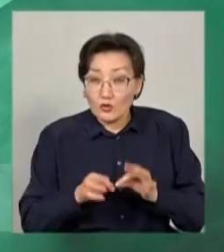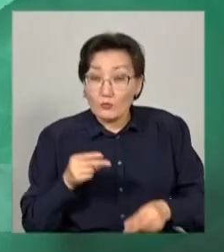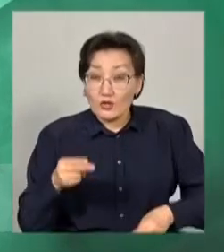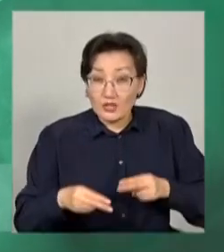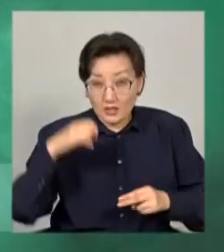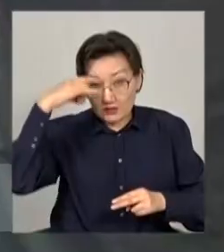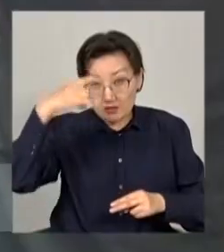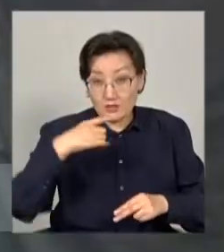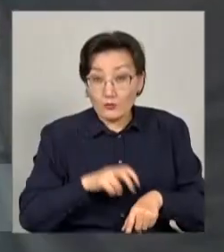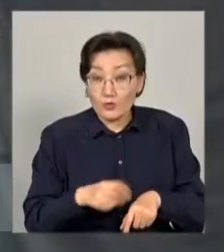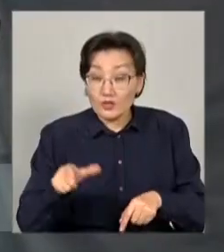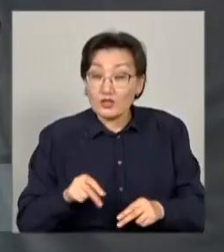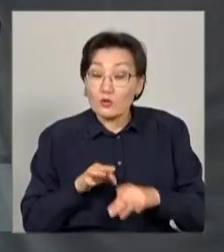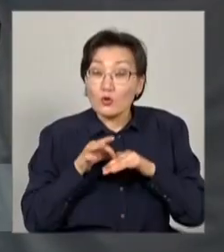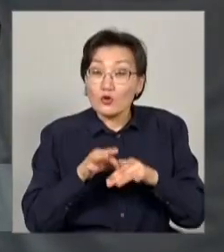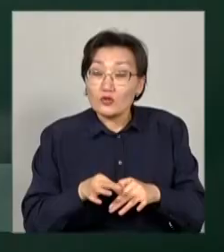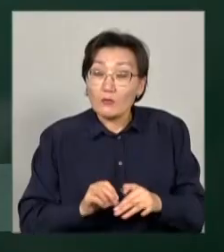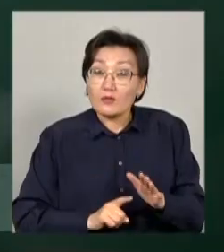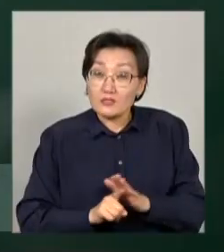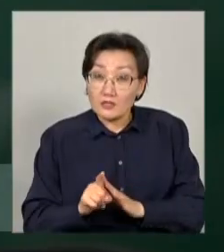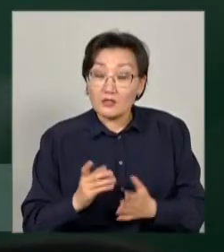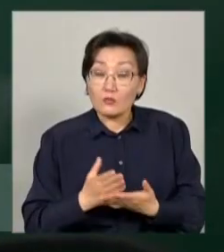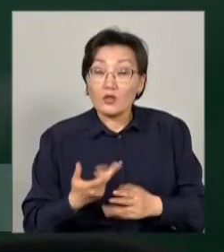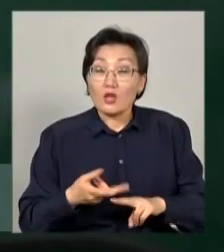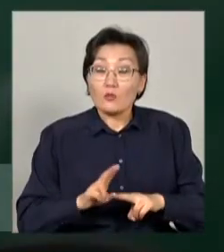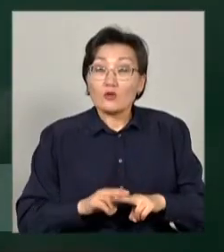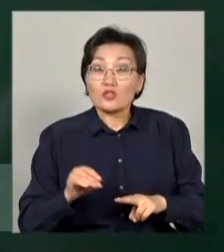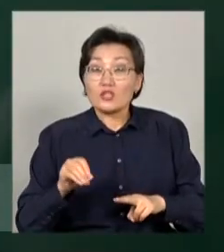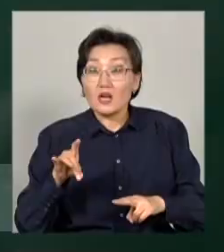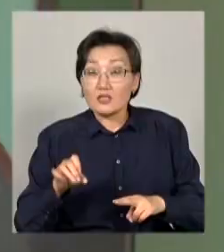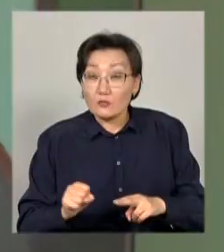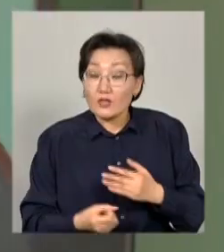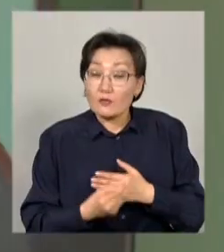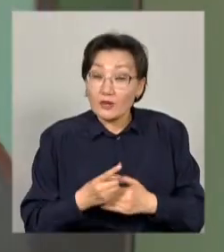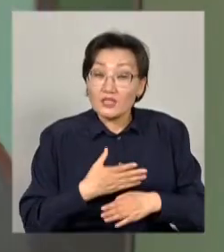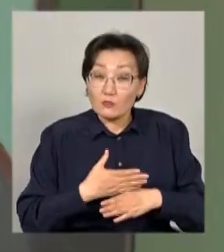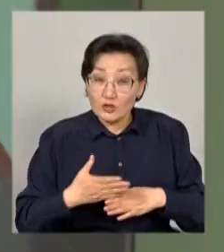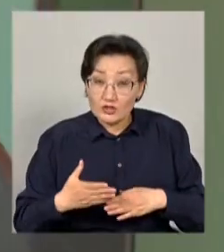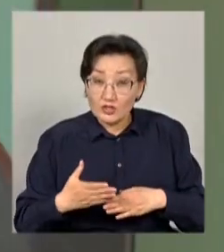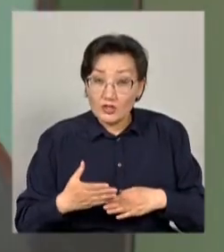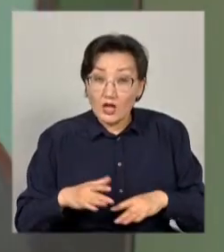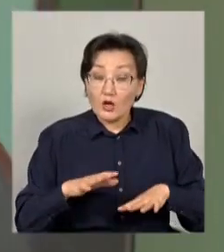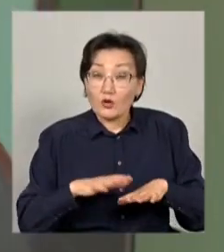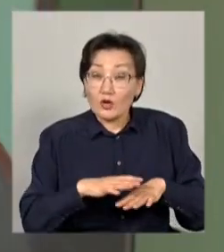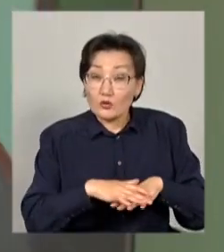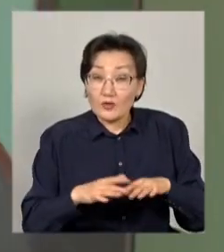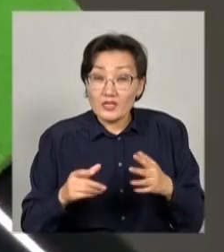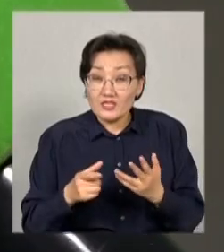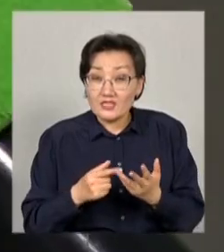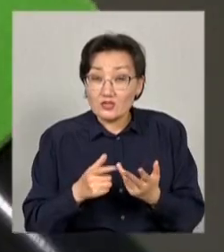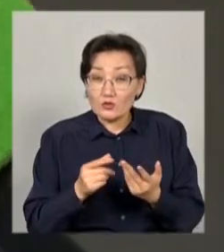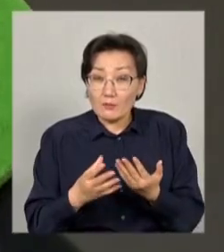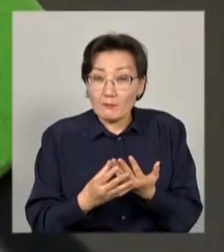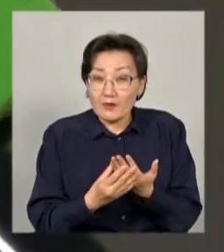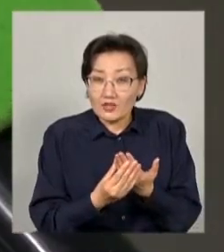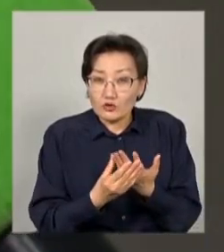жасай бастады. Келешекте бұл балалардың осы жара болғандан кейін, көп жара пайда болғандан кейін қолдары, саусақтары бәрі бір-біріне